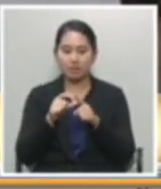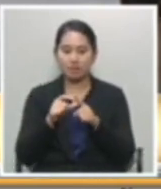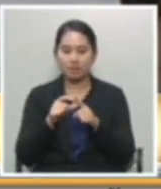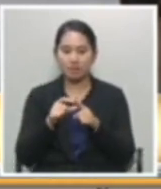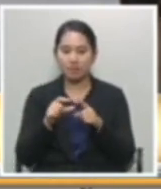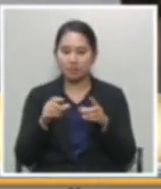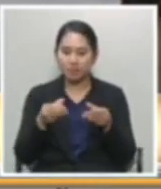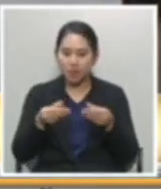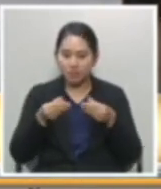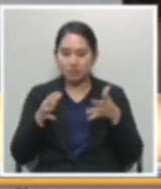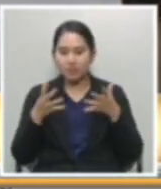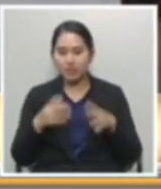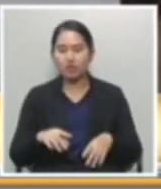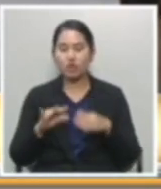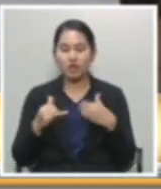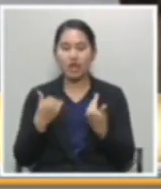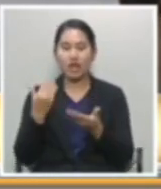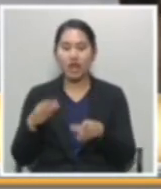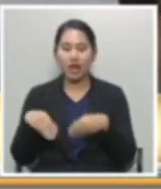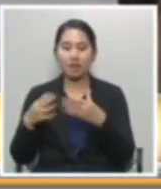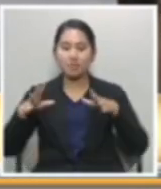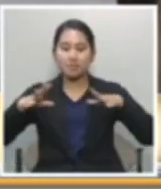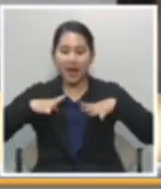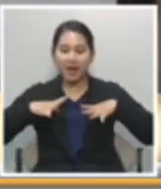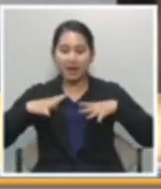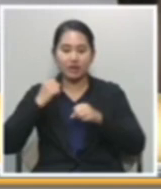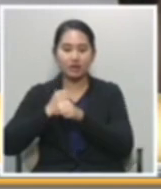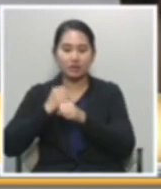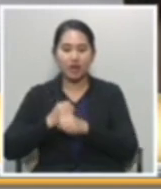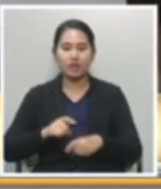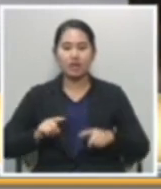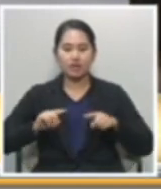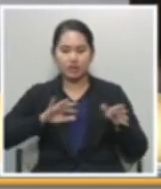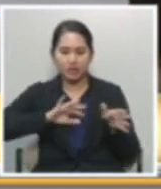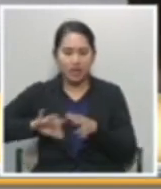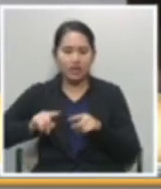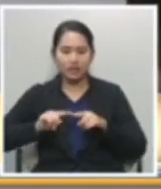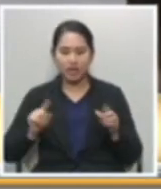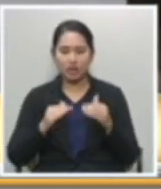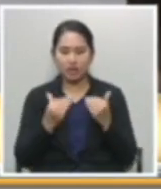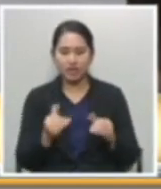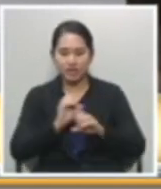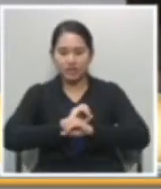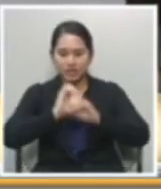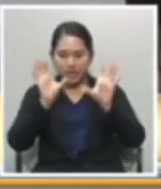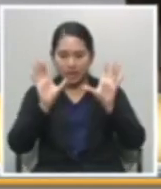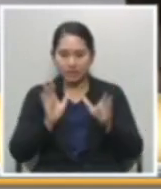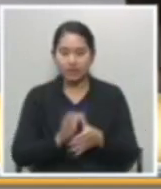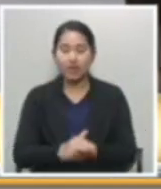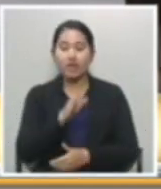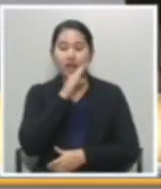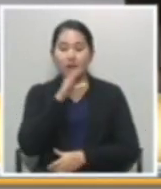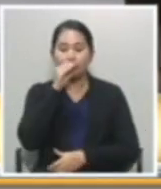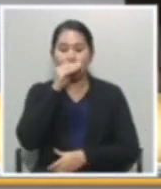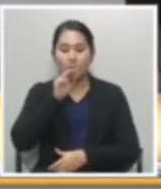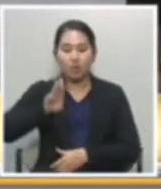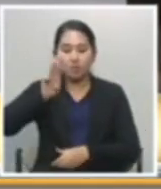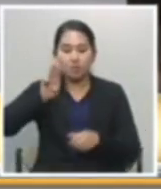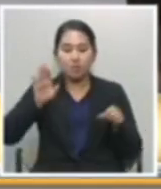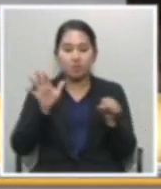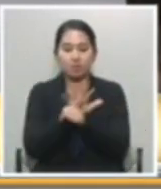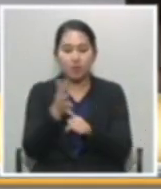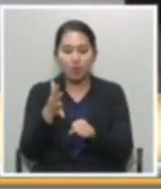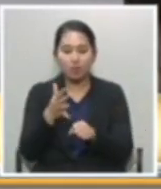ที่แล้วนะครับแต่กรณีนี้ล่ะมันชัดเจนตัวทสายสัตว์ไม่ครบถ้วนถูกต้องนะ